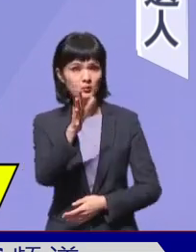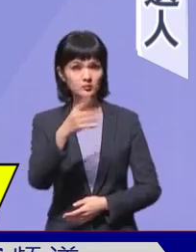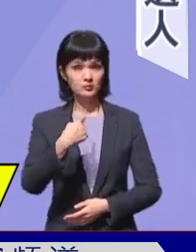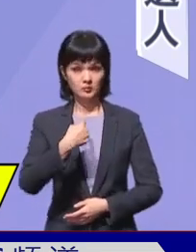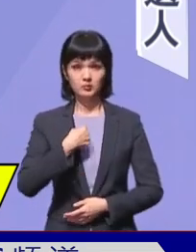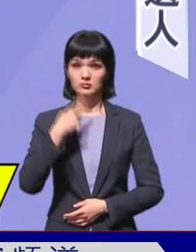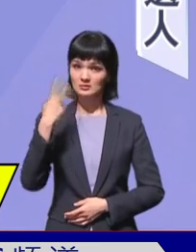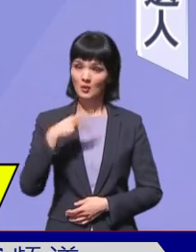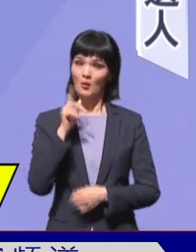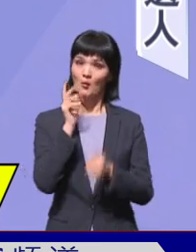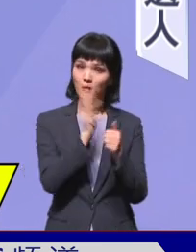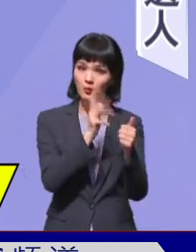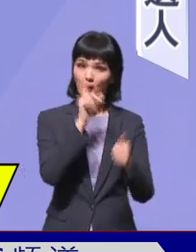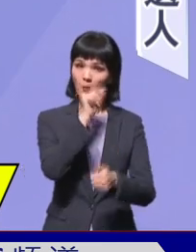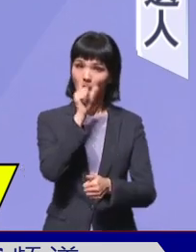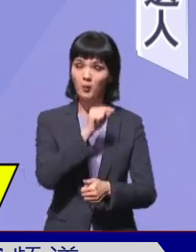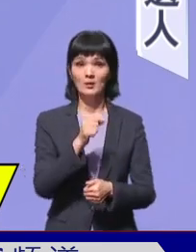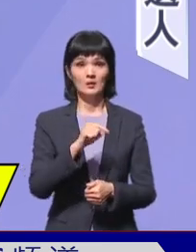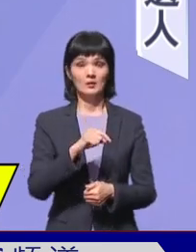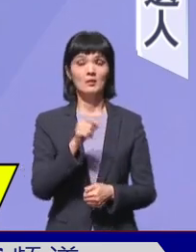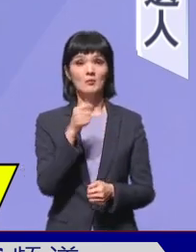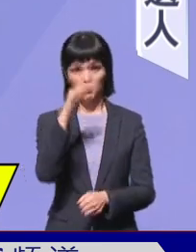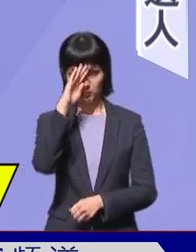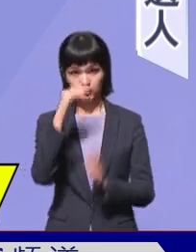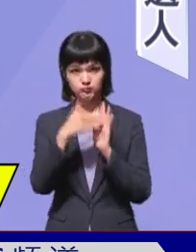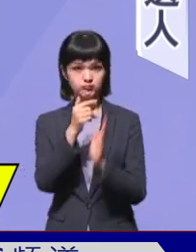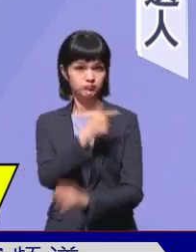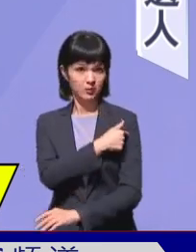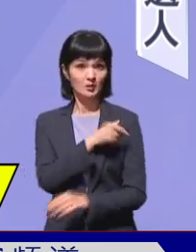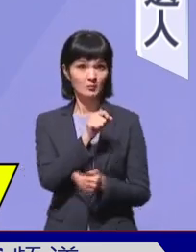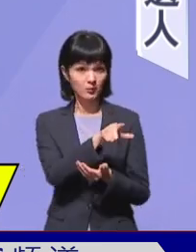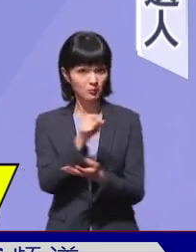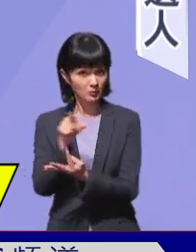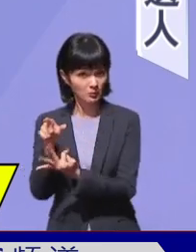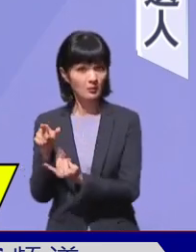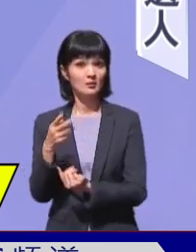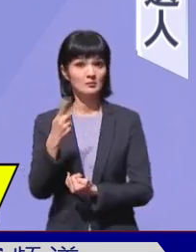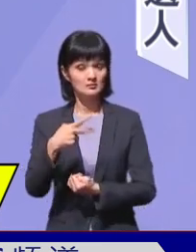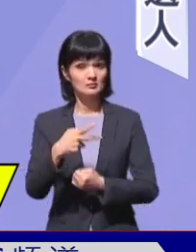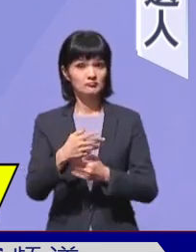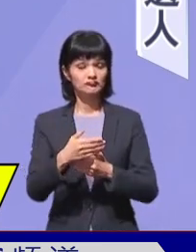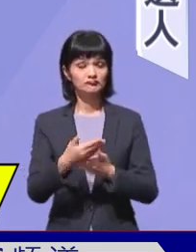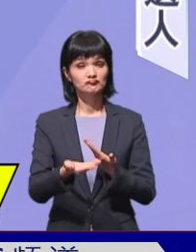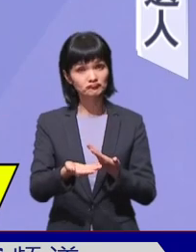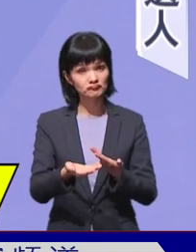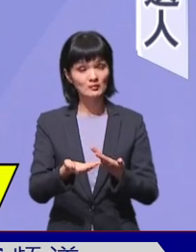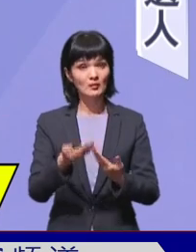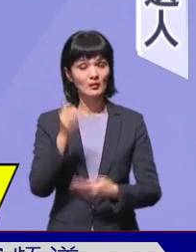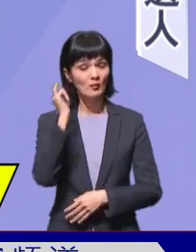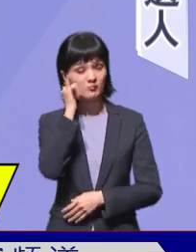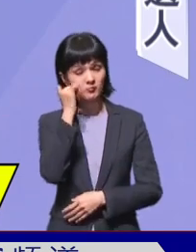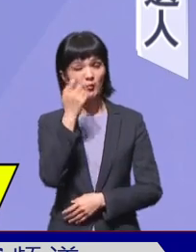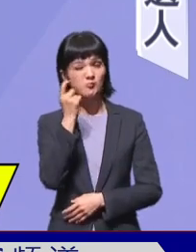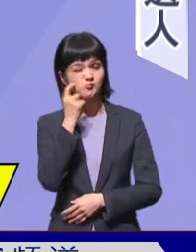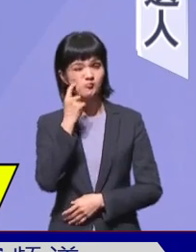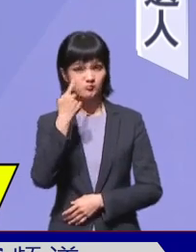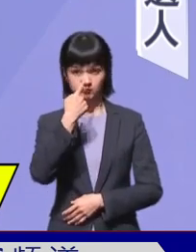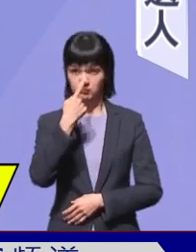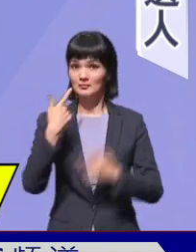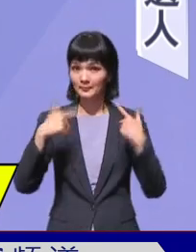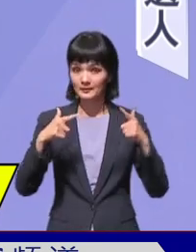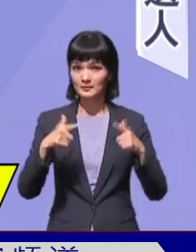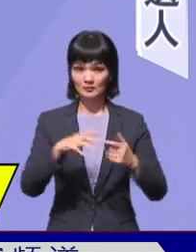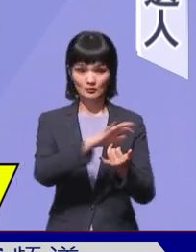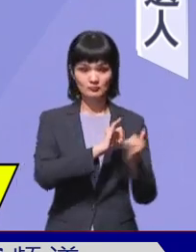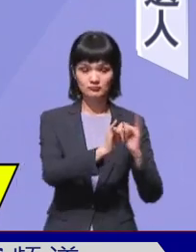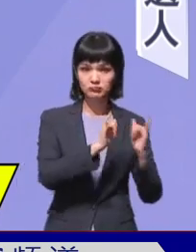质疑又在问关于疫苗采购的过程以及防疫的缺失。其实装睡的人不是我，全民的疑问